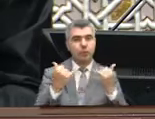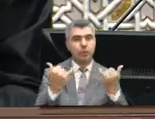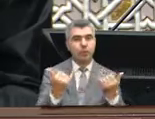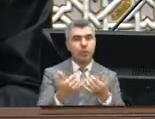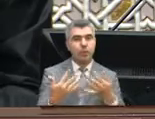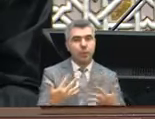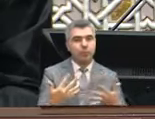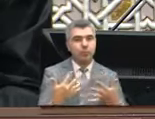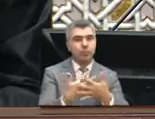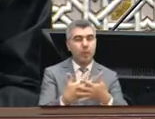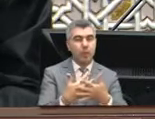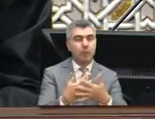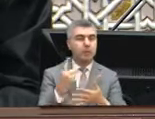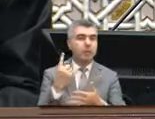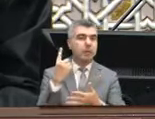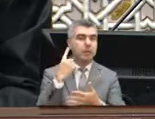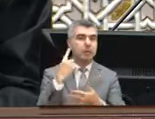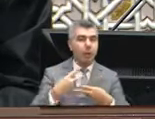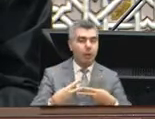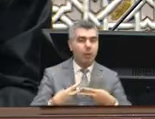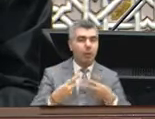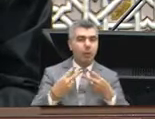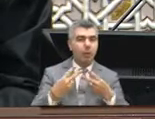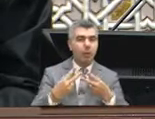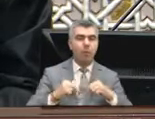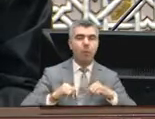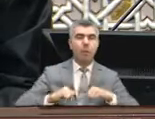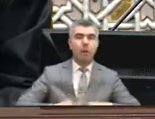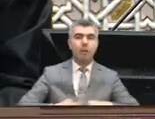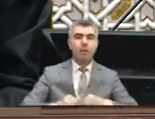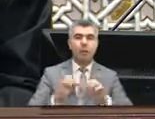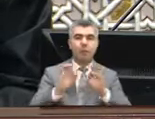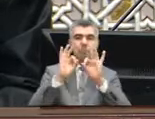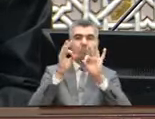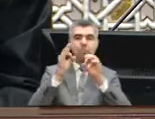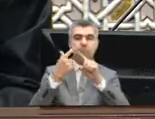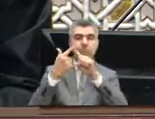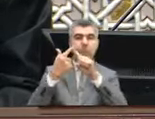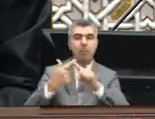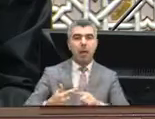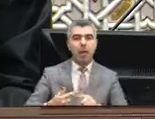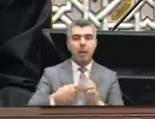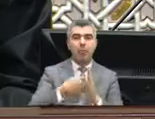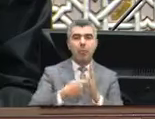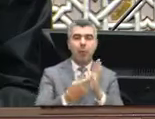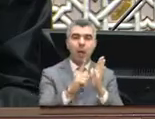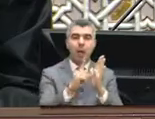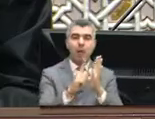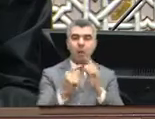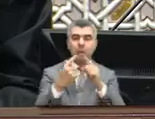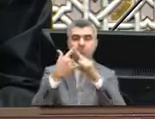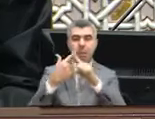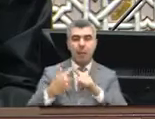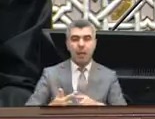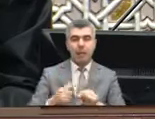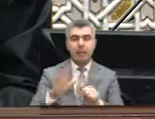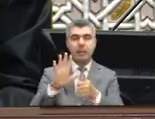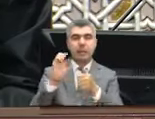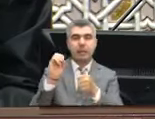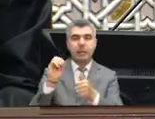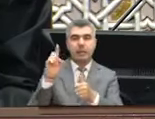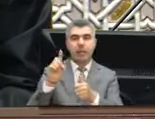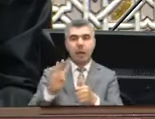المشتركة للاستماع لعرض السيدة وزيرة الاقتصاد والمالية حول مشروع قانون المالية رقم 6024